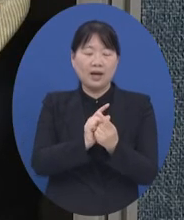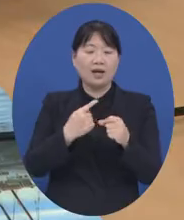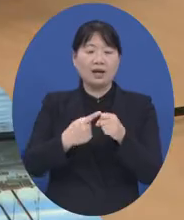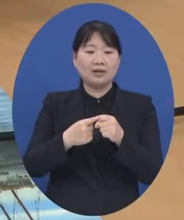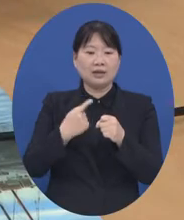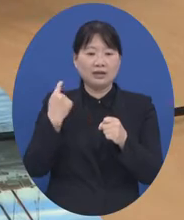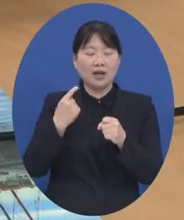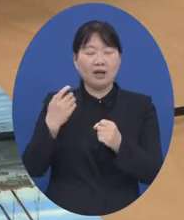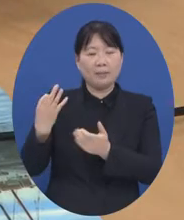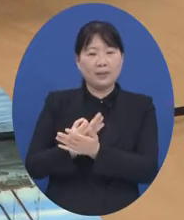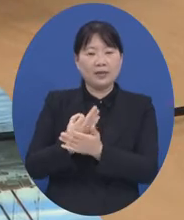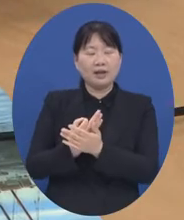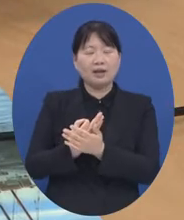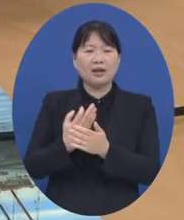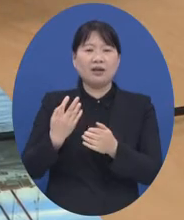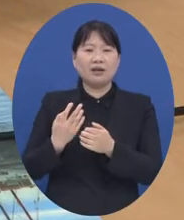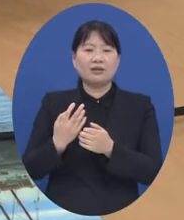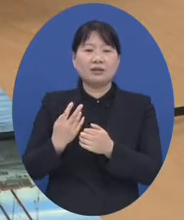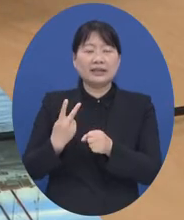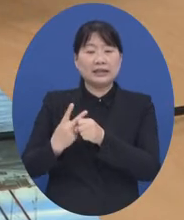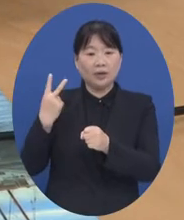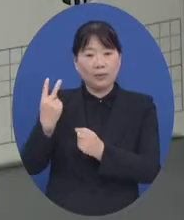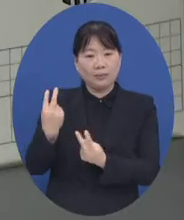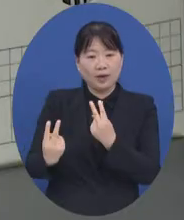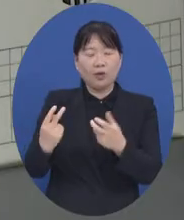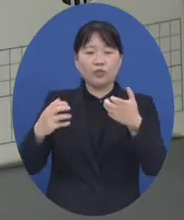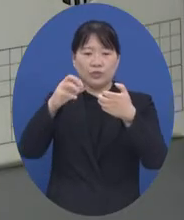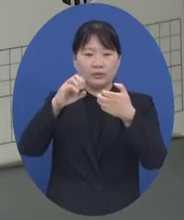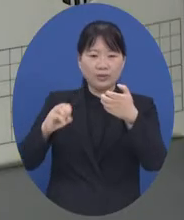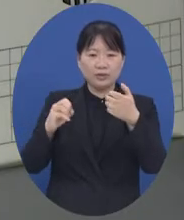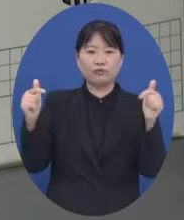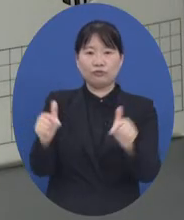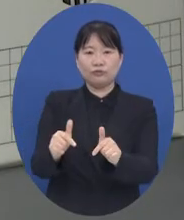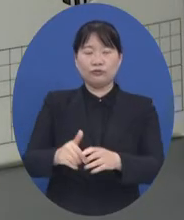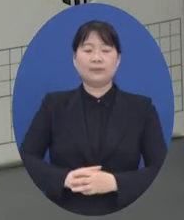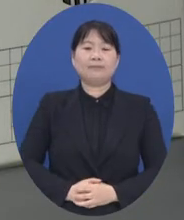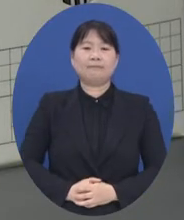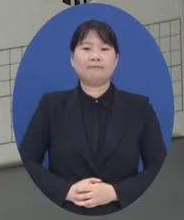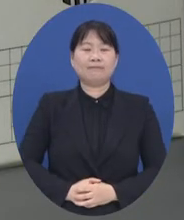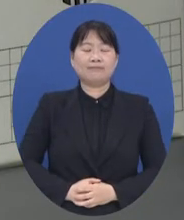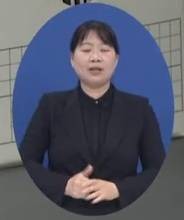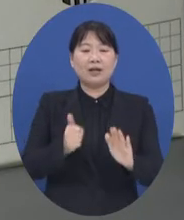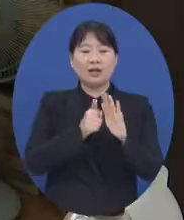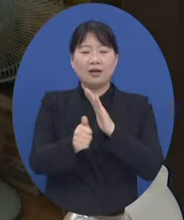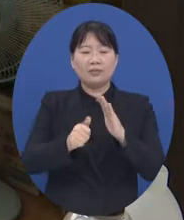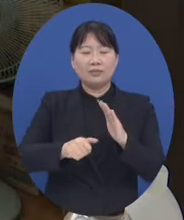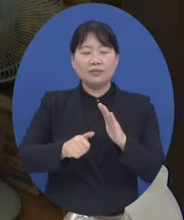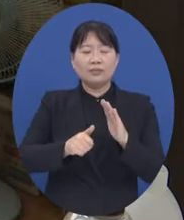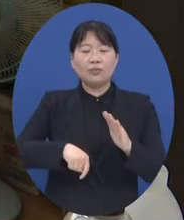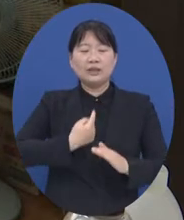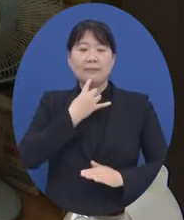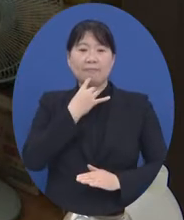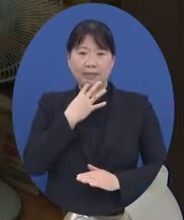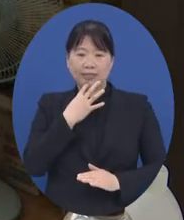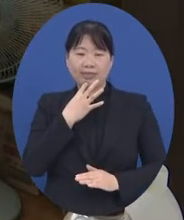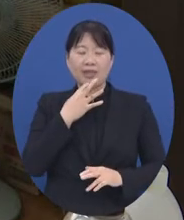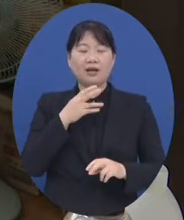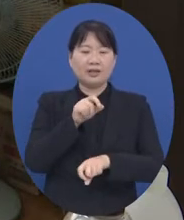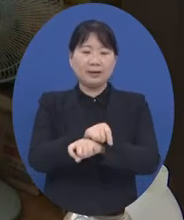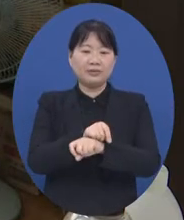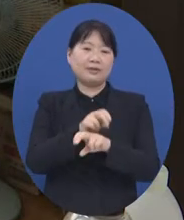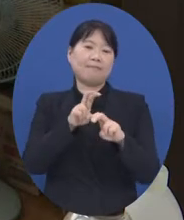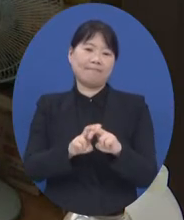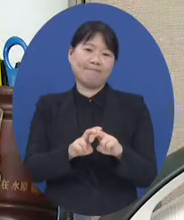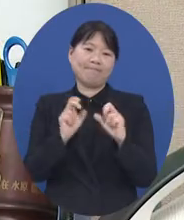매출은 전년에 비해 90% 나 줄었습니다 그러다보니 대표 혼자만이 덩그러니 사무실을 지키고